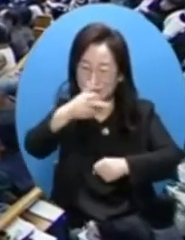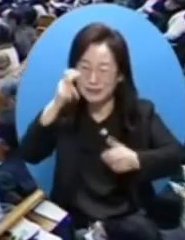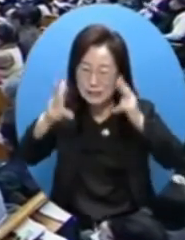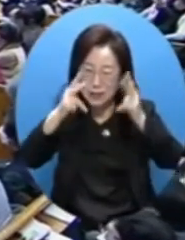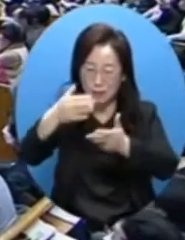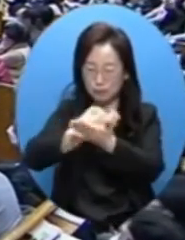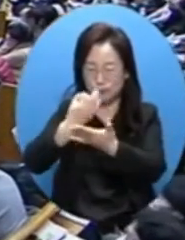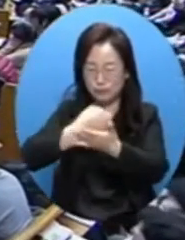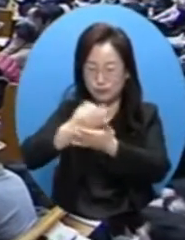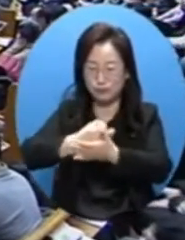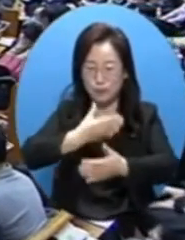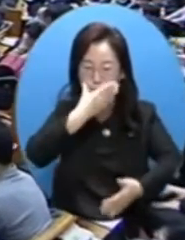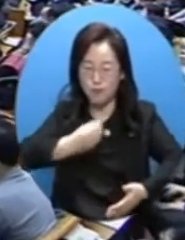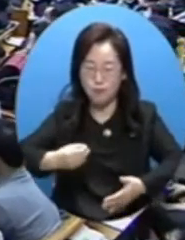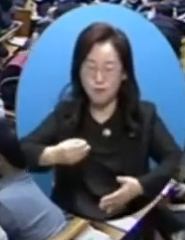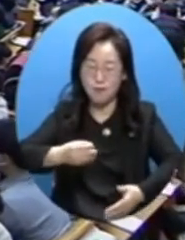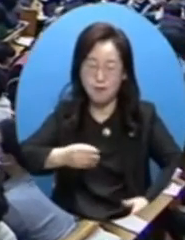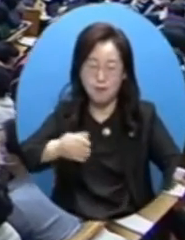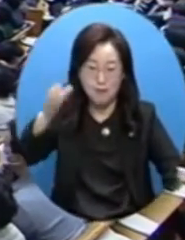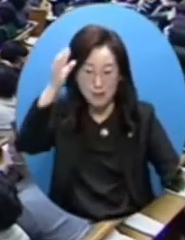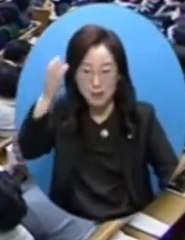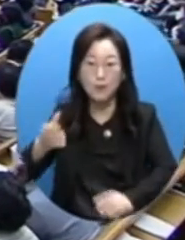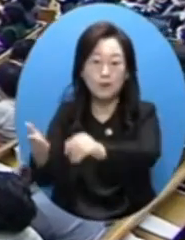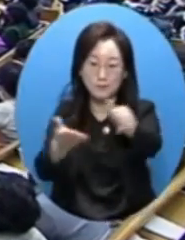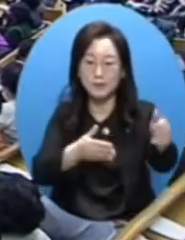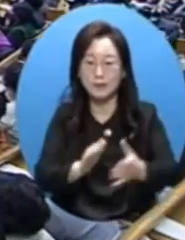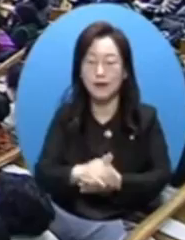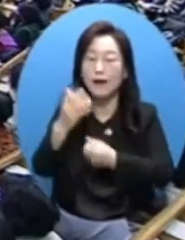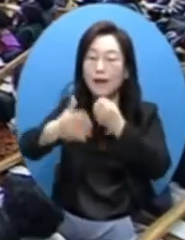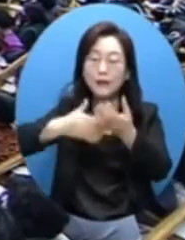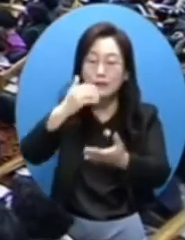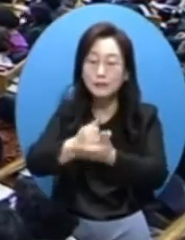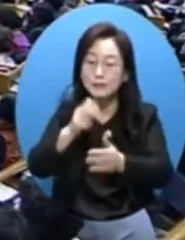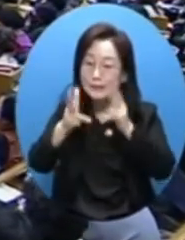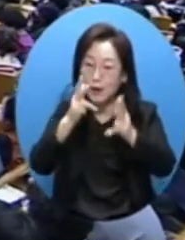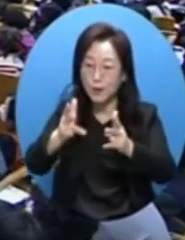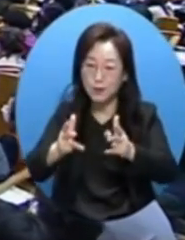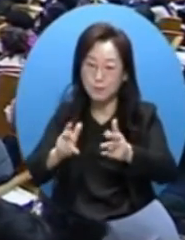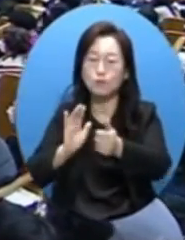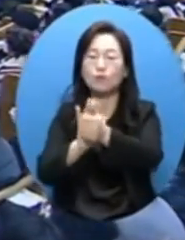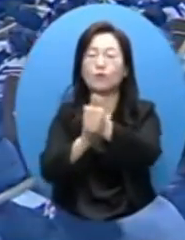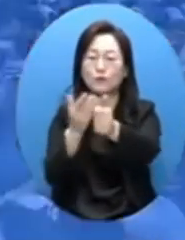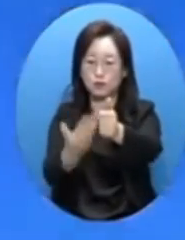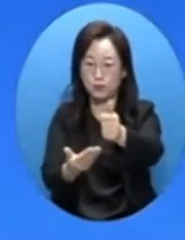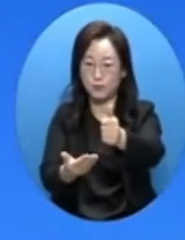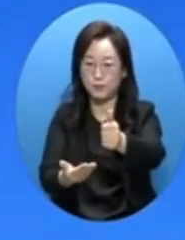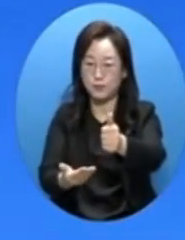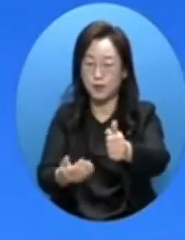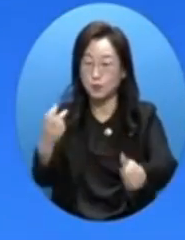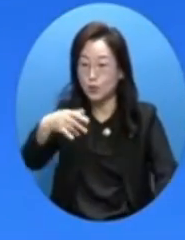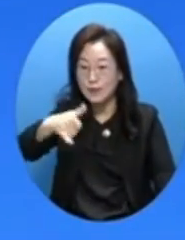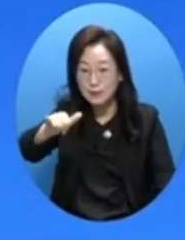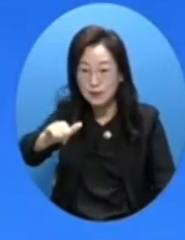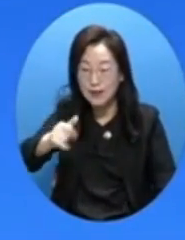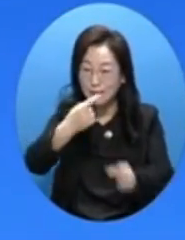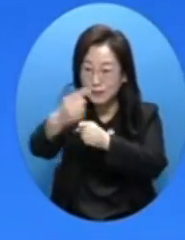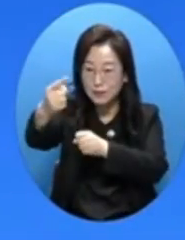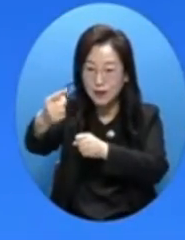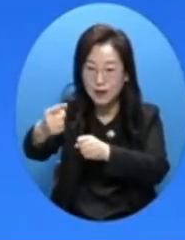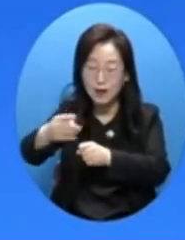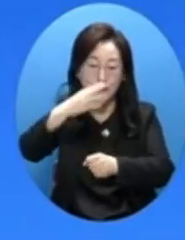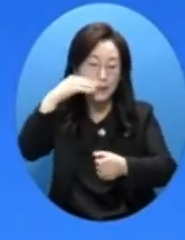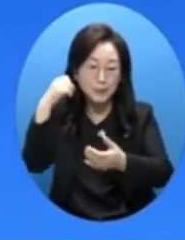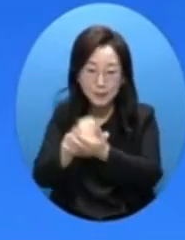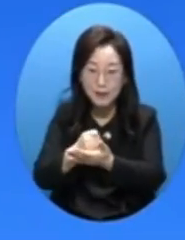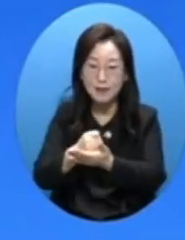그 축복을 바라보고 나가는 여러분 되기를 바랍니다. 하나님이 여러분의 사업을 붙들어 주실 것입니다. 자녀를 두신 분은 여러분의 자녀가 내내